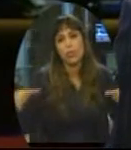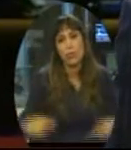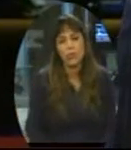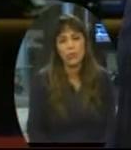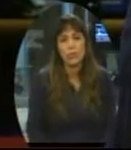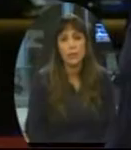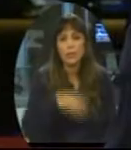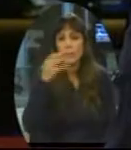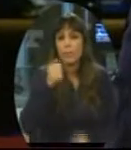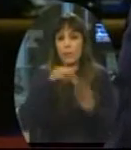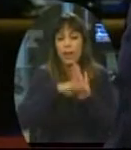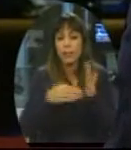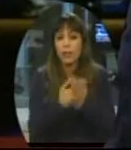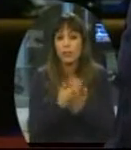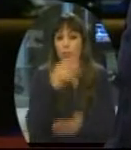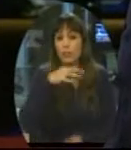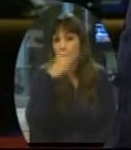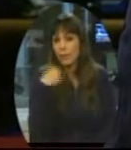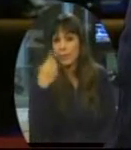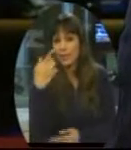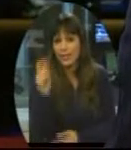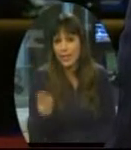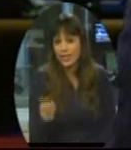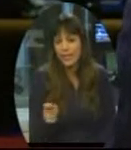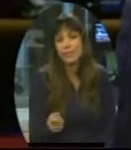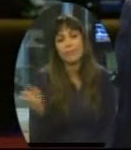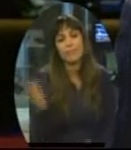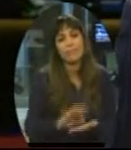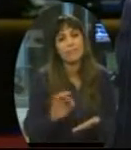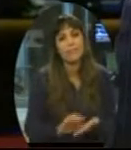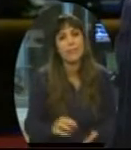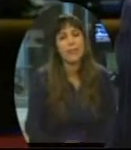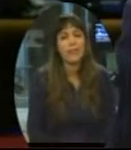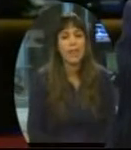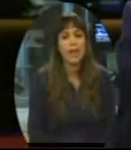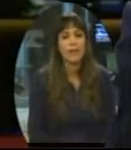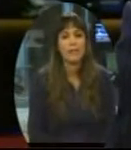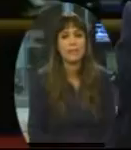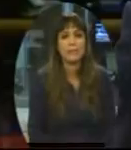החדשים ישפרו את תדמיתה של הכנסת? הדר לוטם ויאנה סועדנה מנסות להסביר.